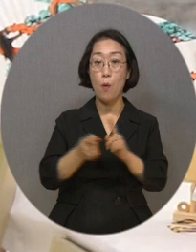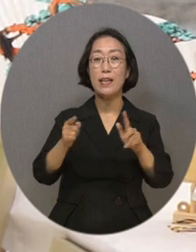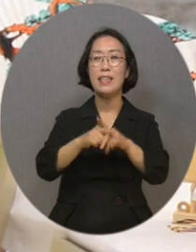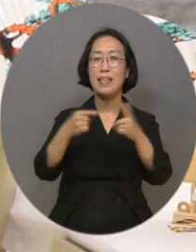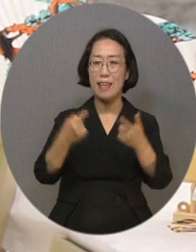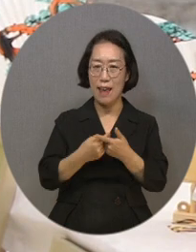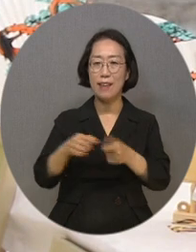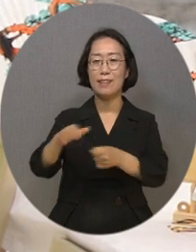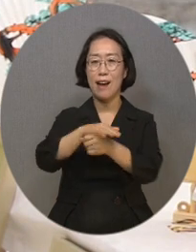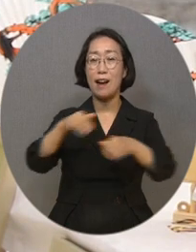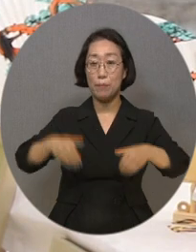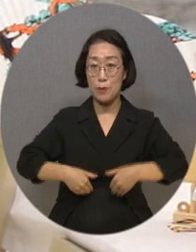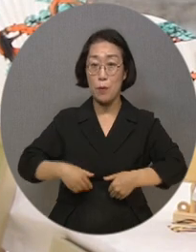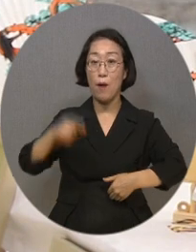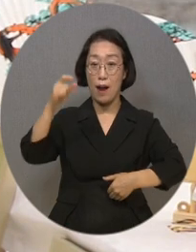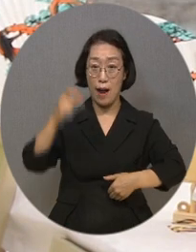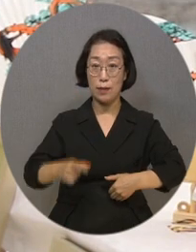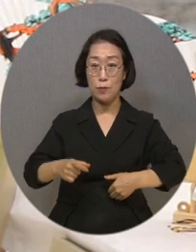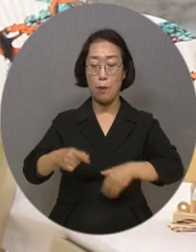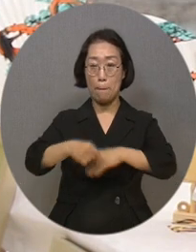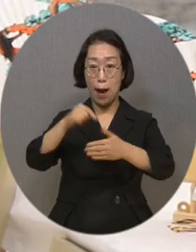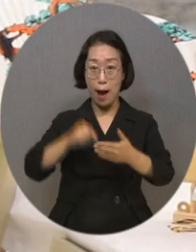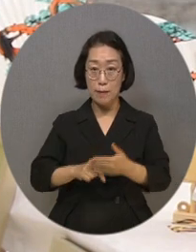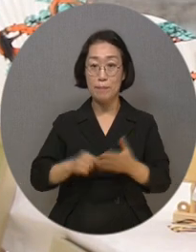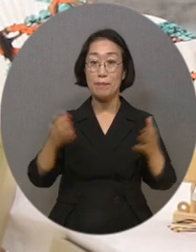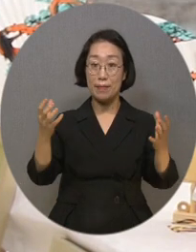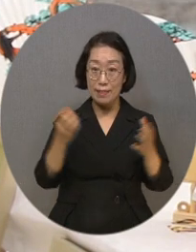함을 강조하며 작가의 마음을 담아